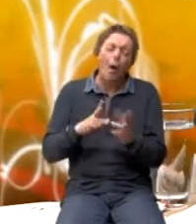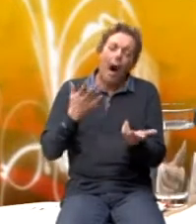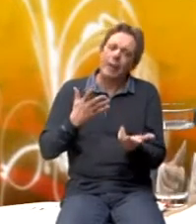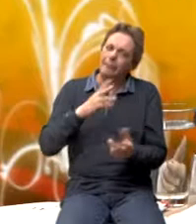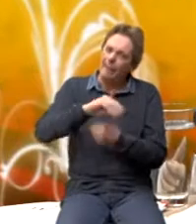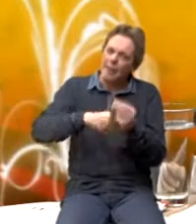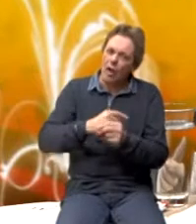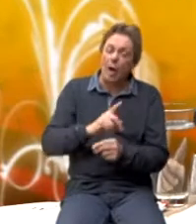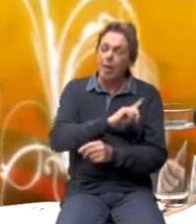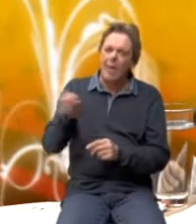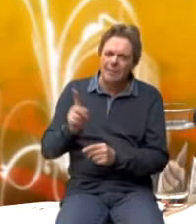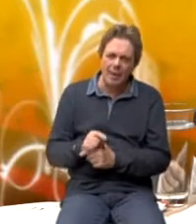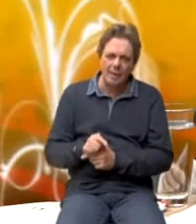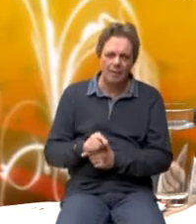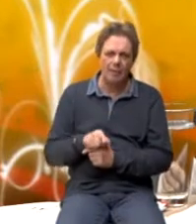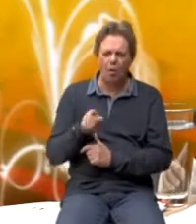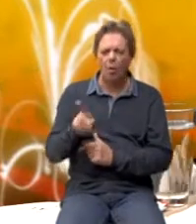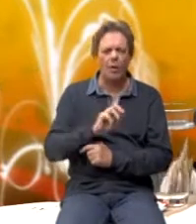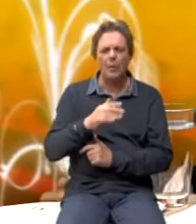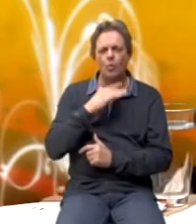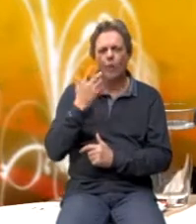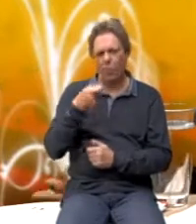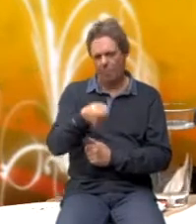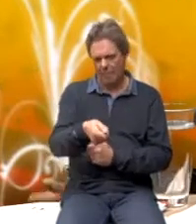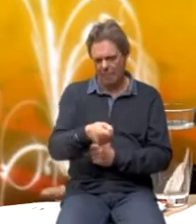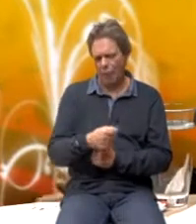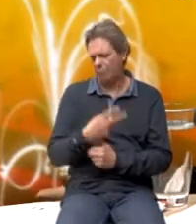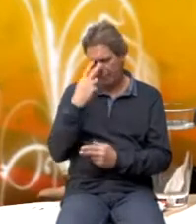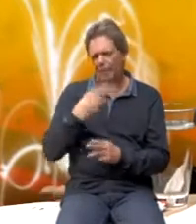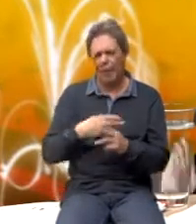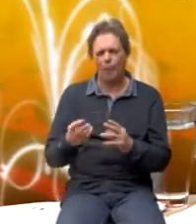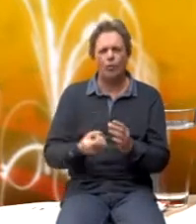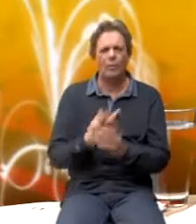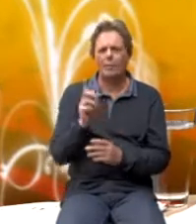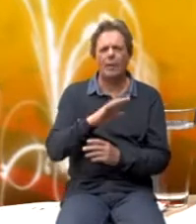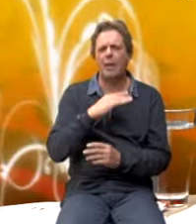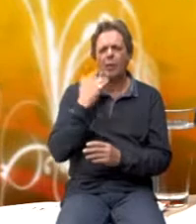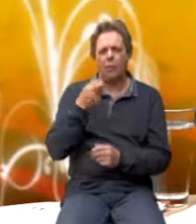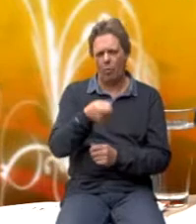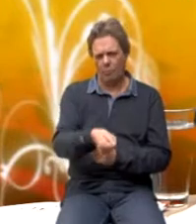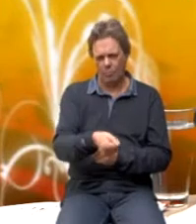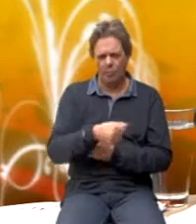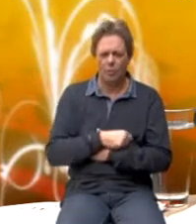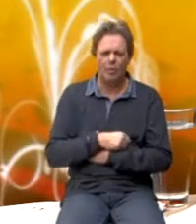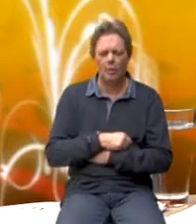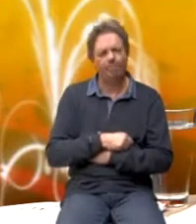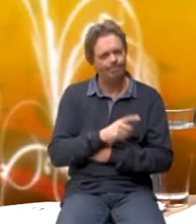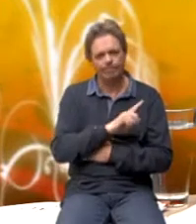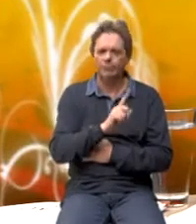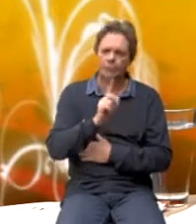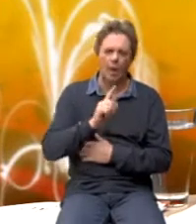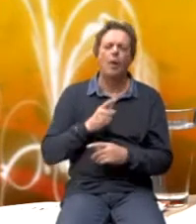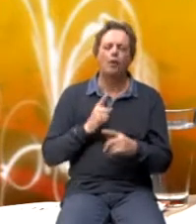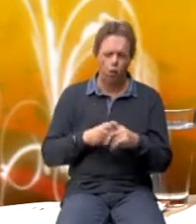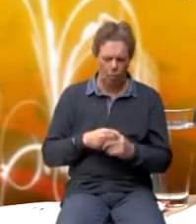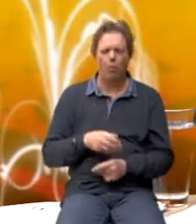oni nisu subvencionirani dovoljno. Ekološka proizvodnja nije dobro subvencionirana. Je. Da. Znači, promijenilo